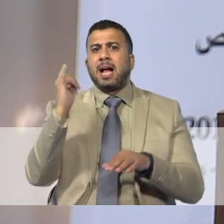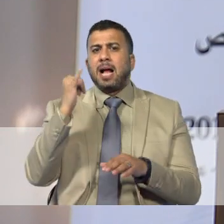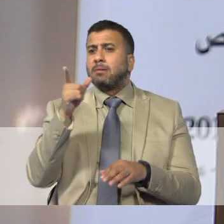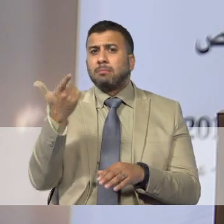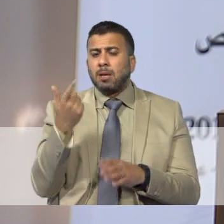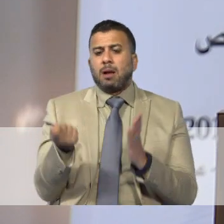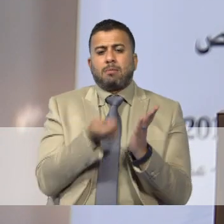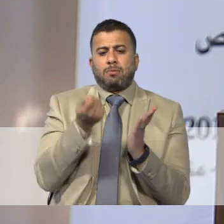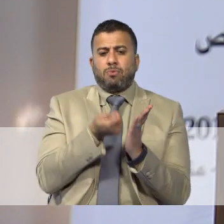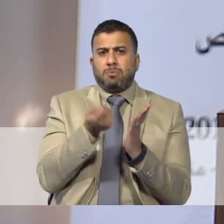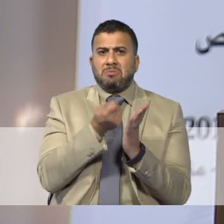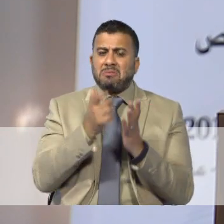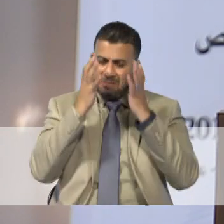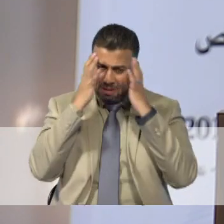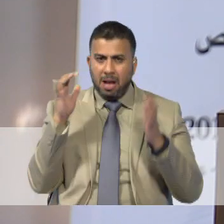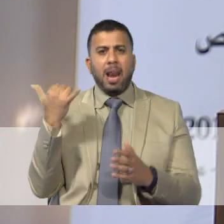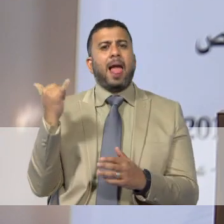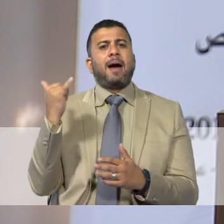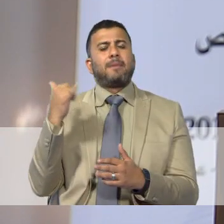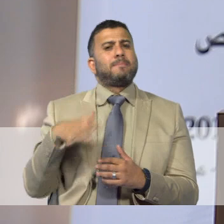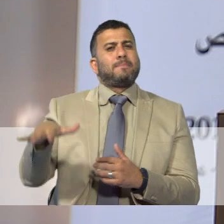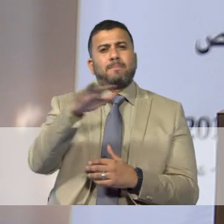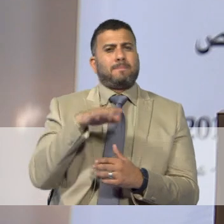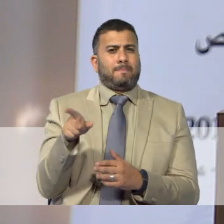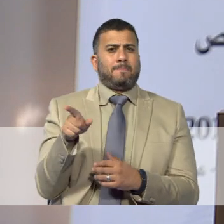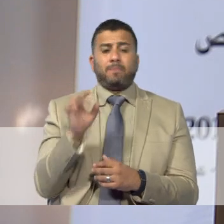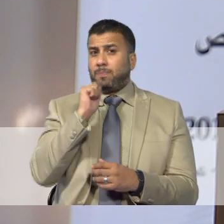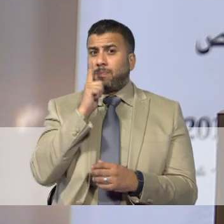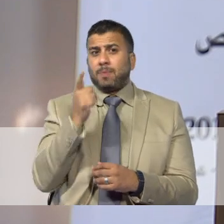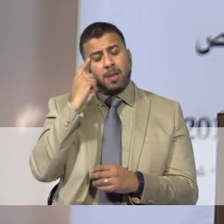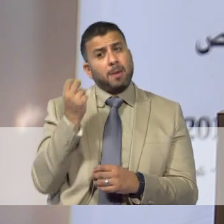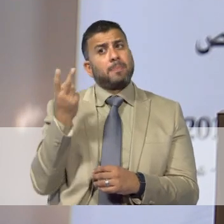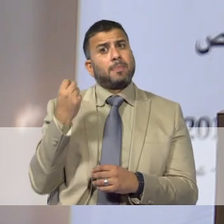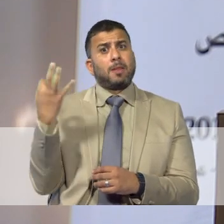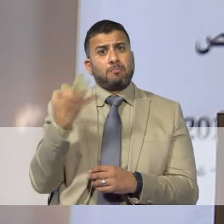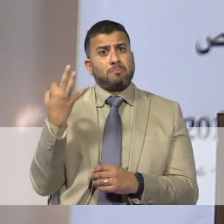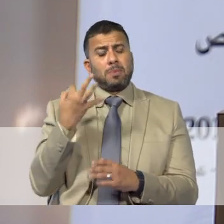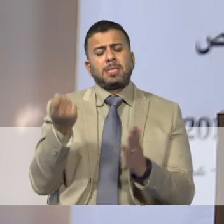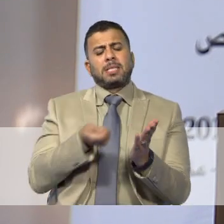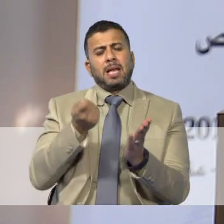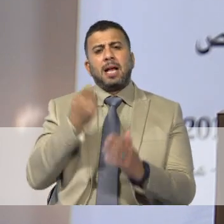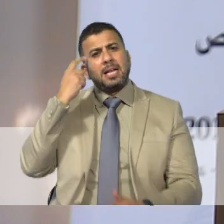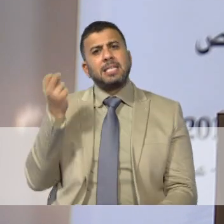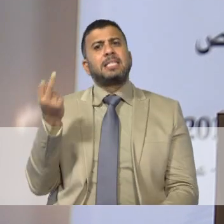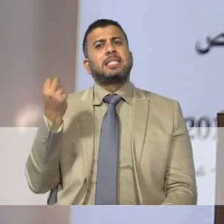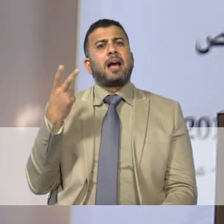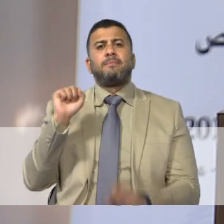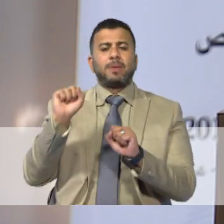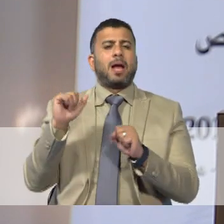للكتاب والأدباء العرب وتعبيراً عن أهمية الإبداع السردي في الثقافة